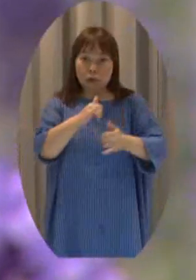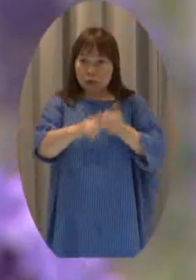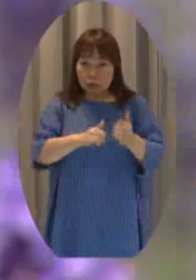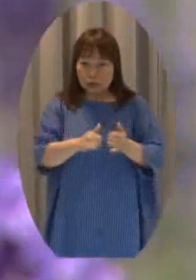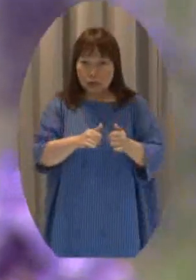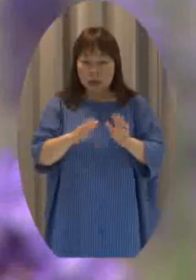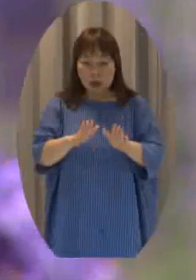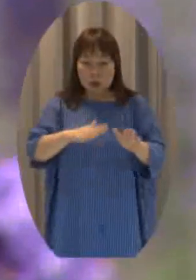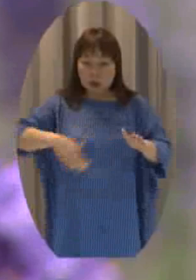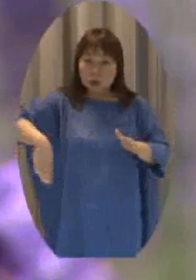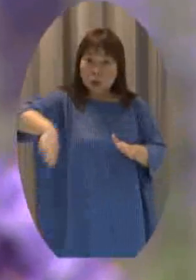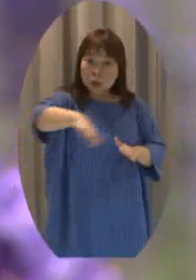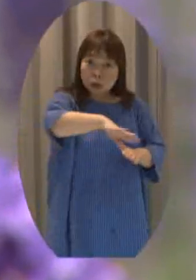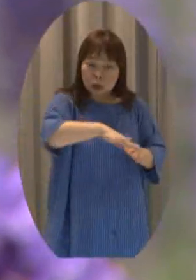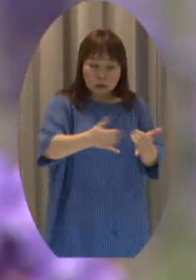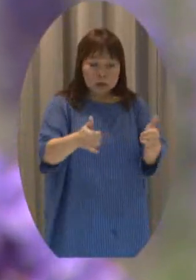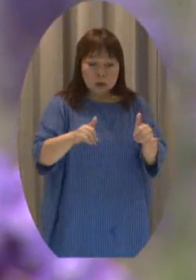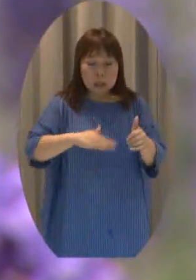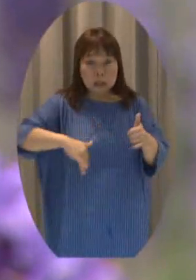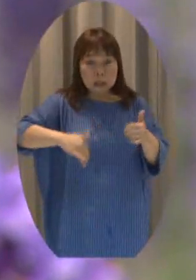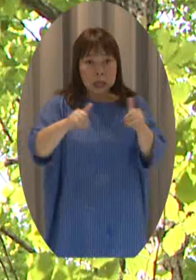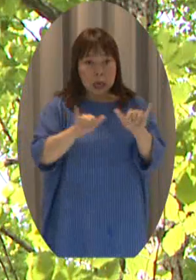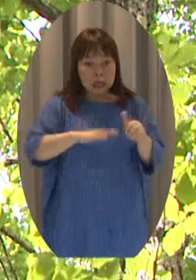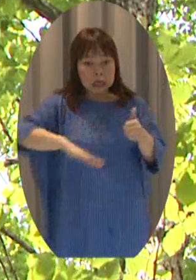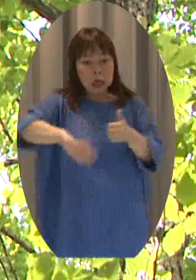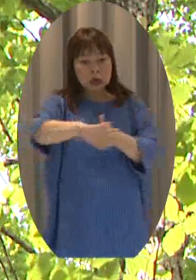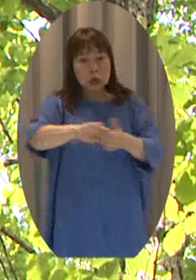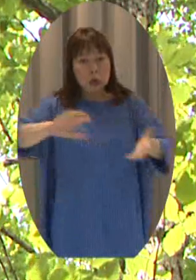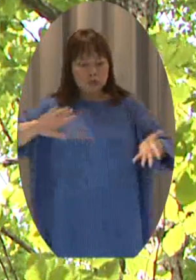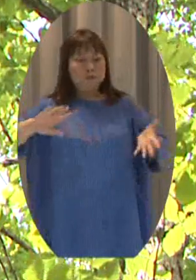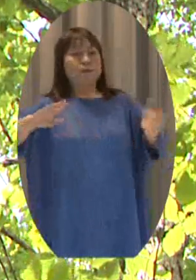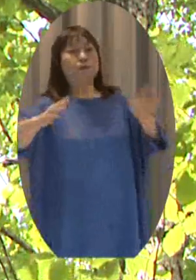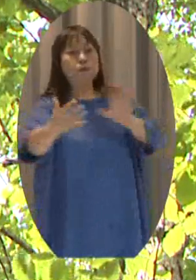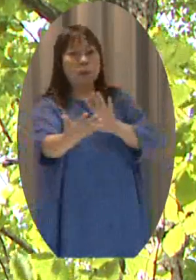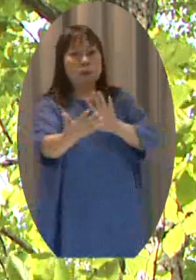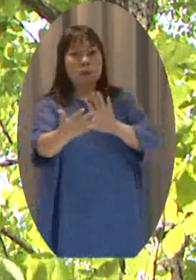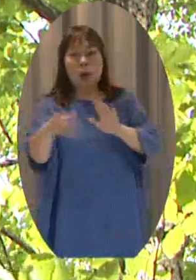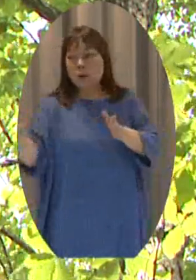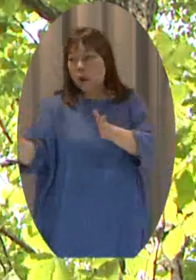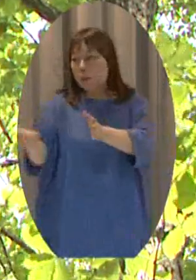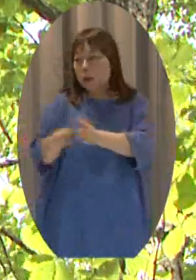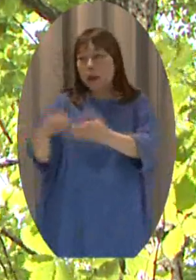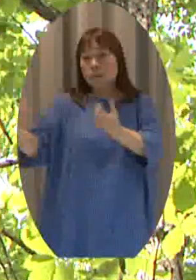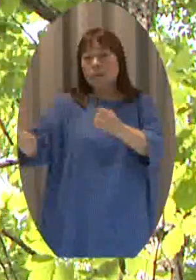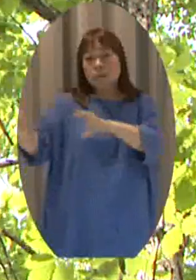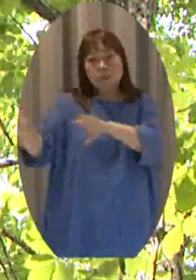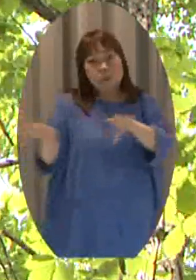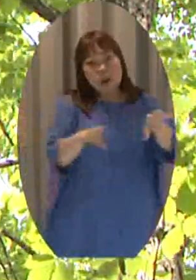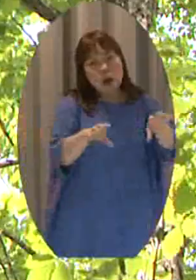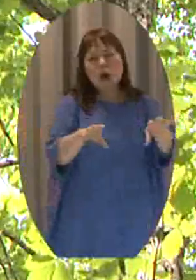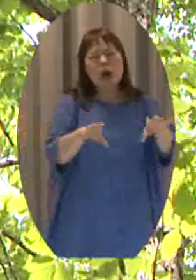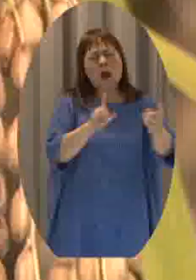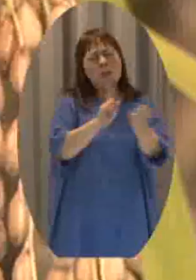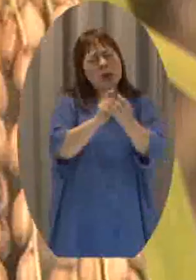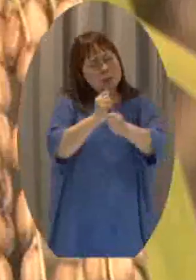私たちを取り巻く社会環境は大きく変化し、今まで通りの仕組みでは対応できなくなってきています